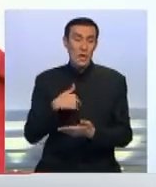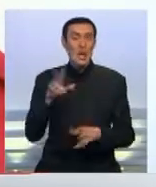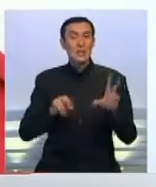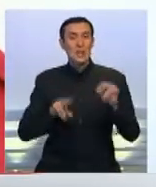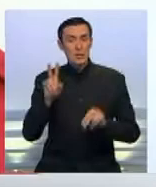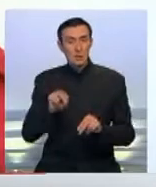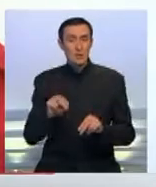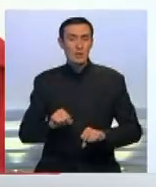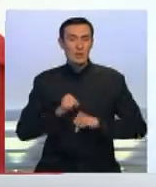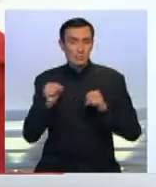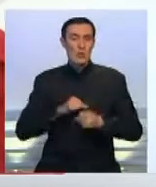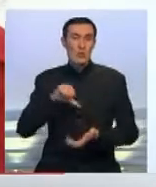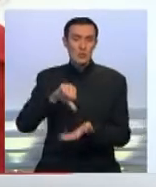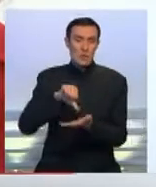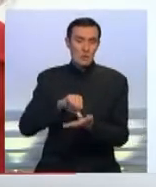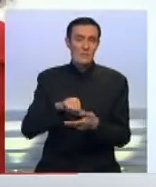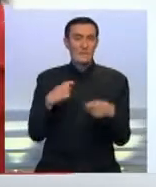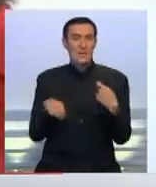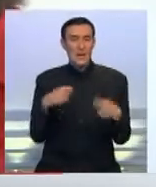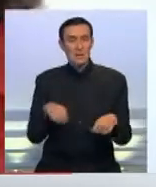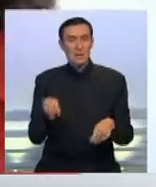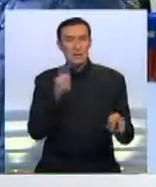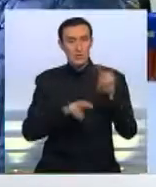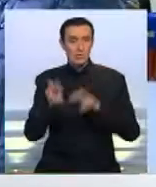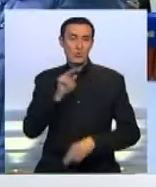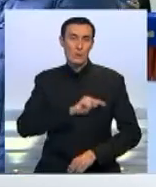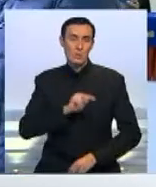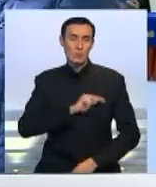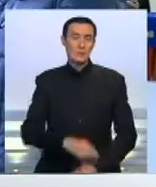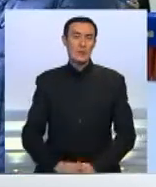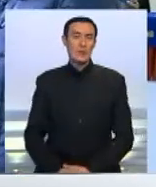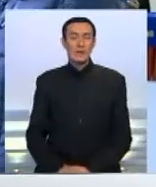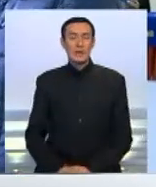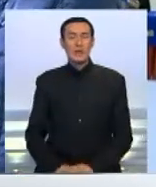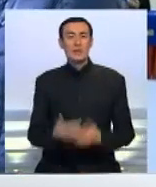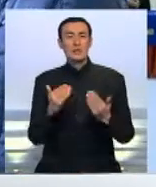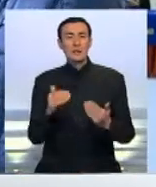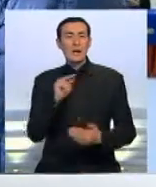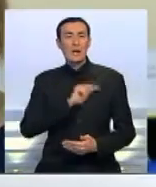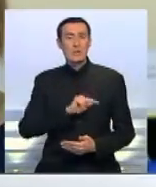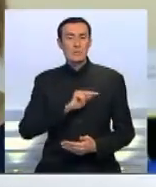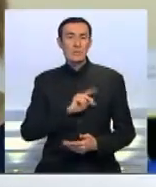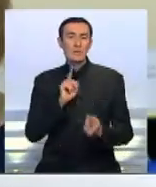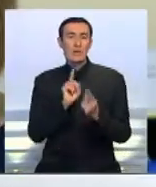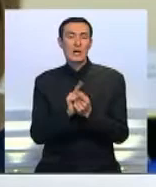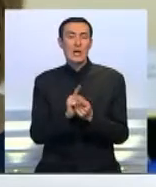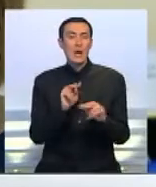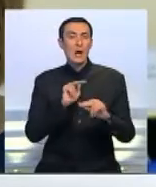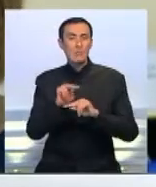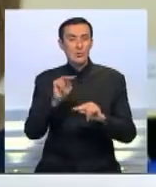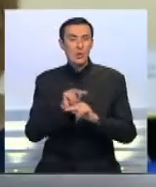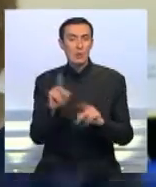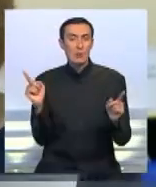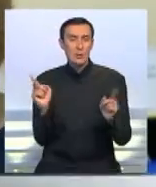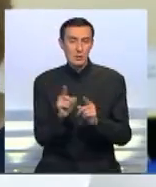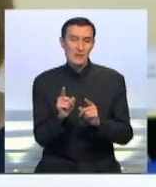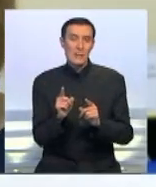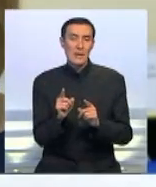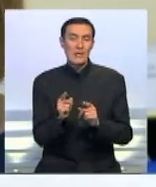надежды и принимаю участие во всех ярмарках вакансий. Ведем набор на краткосрочные курсы. Это вот у нас